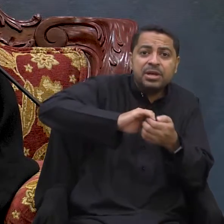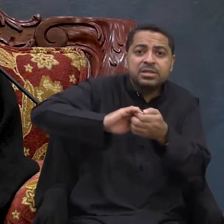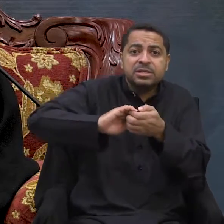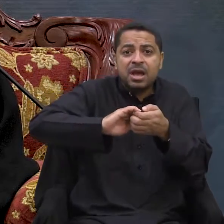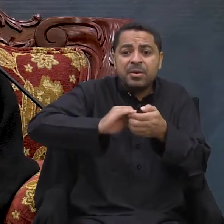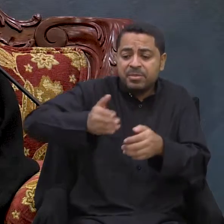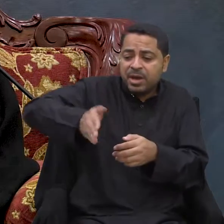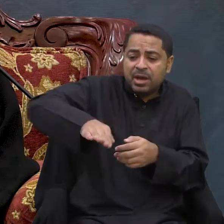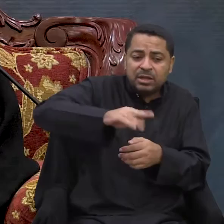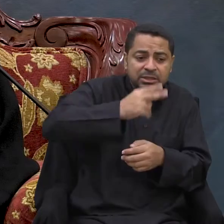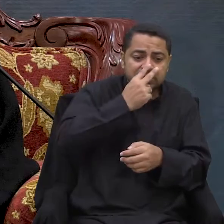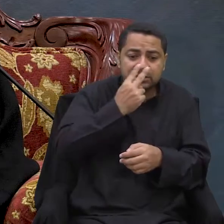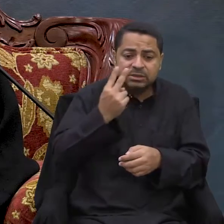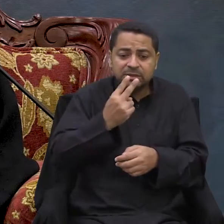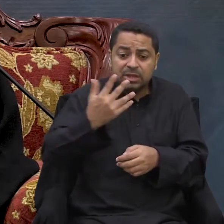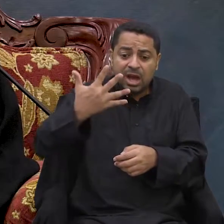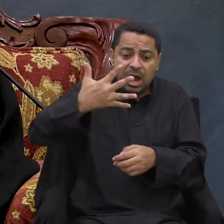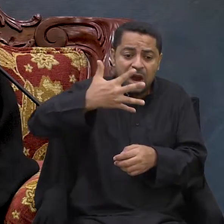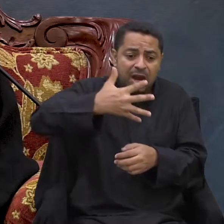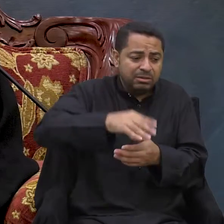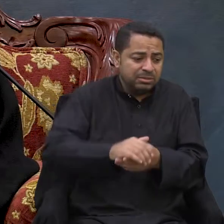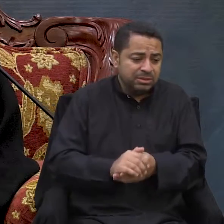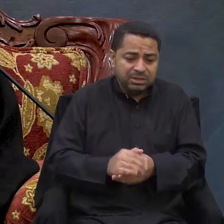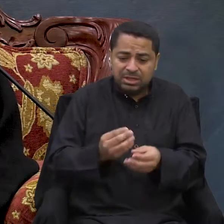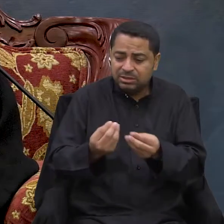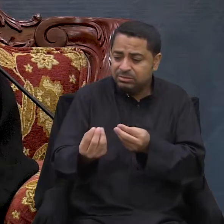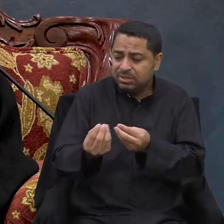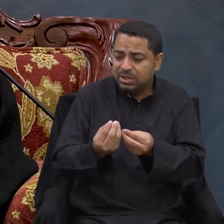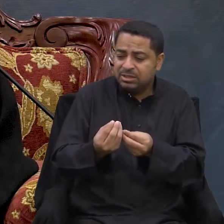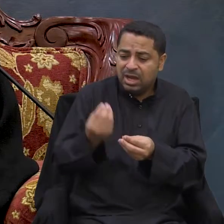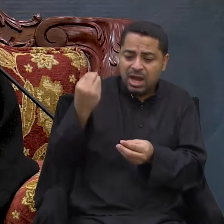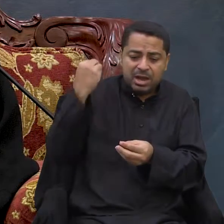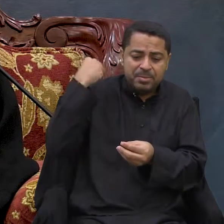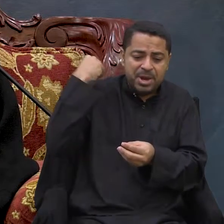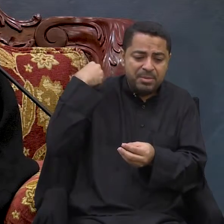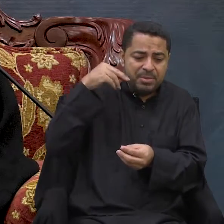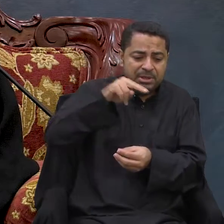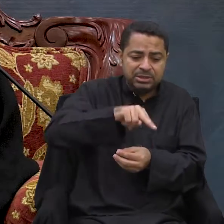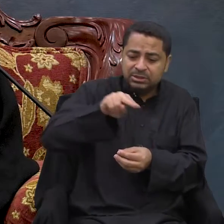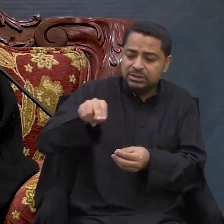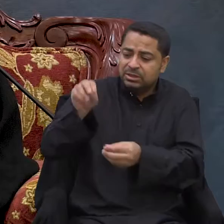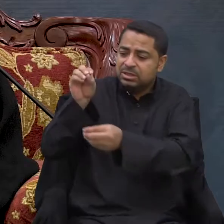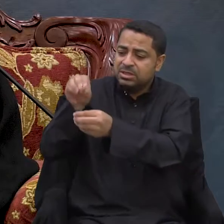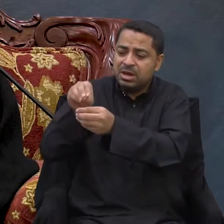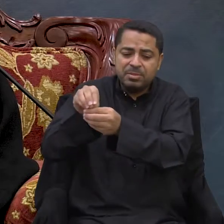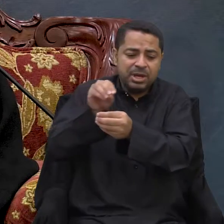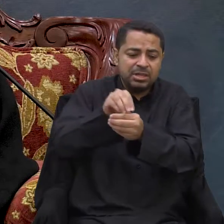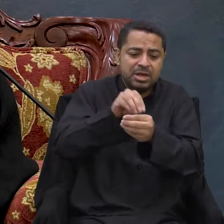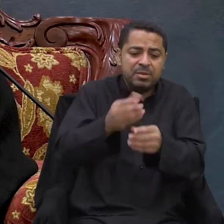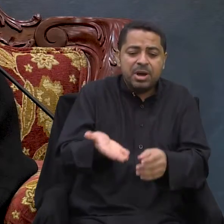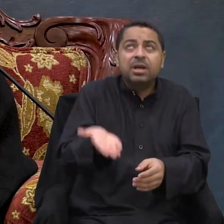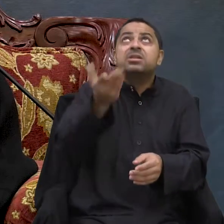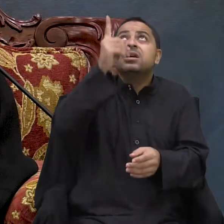أصحابه وأنصاره، نعاهم ورثاهم وأبنهم بما يليق